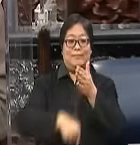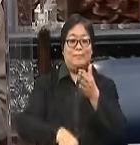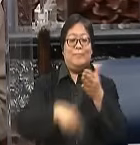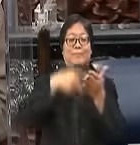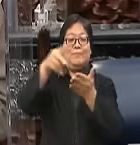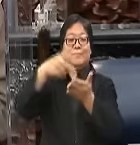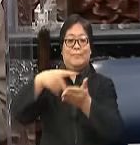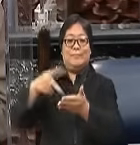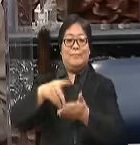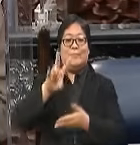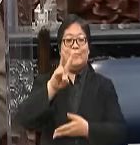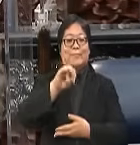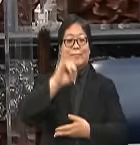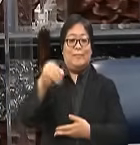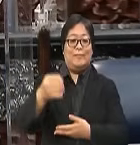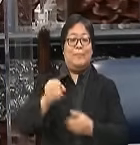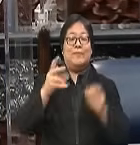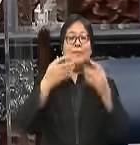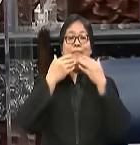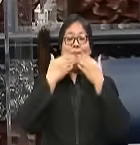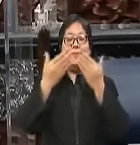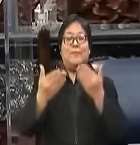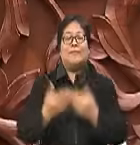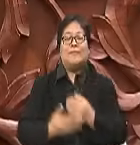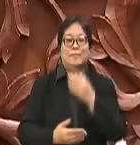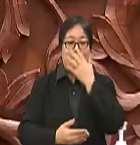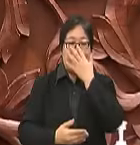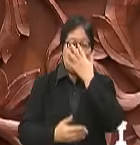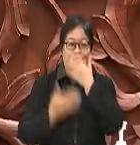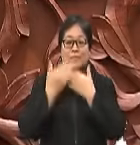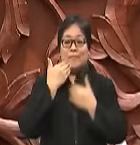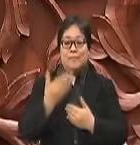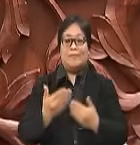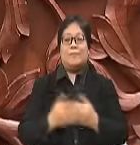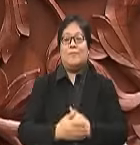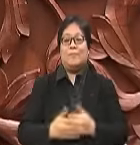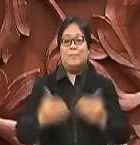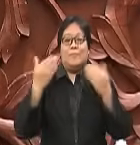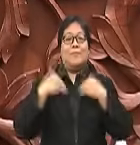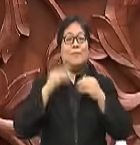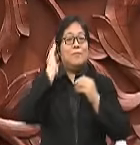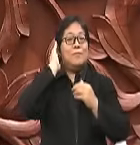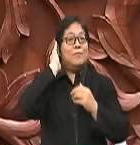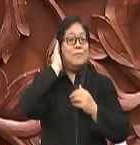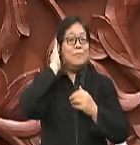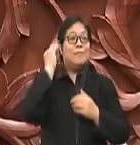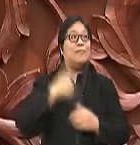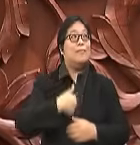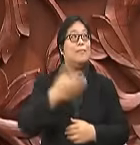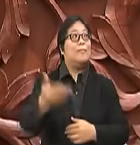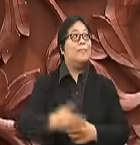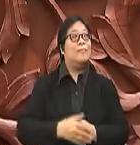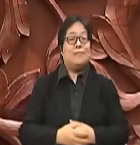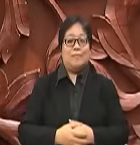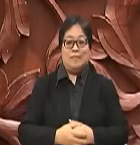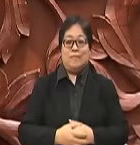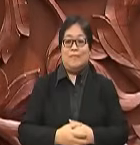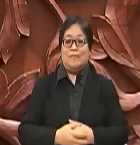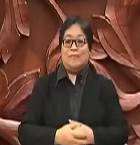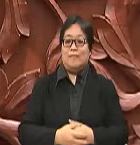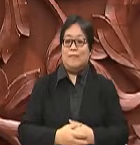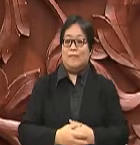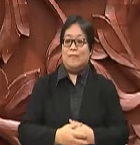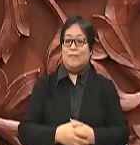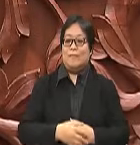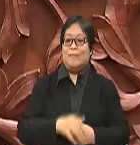perbelanjaan 70juta sebut ngasih surprise untuk salon Sesungguhnya saya menjemput yang Rohmat